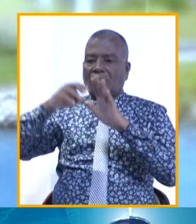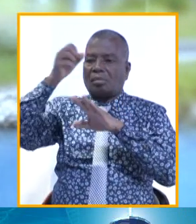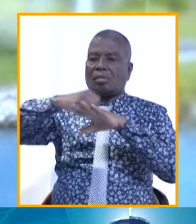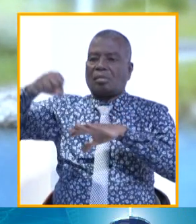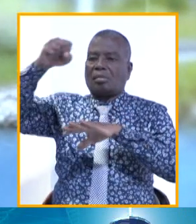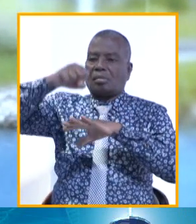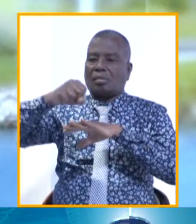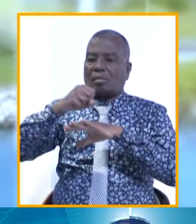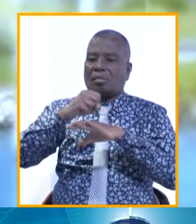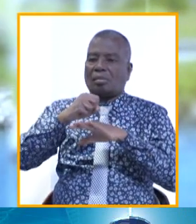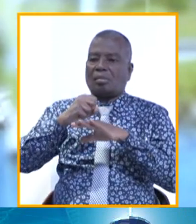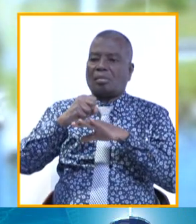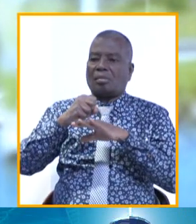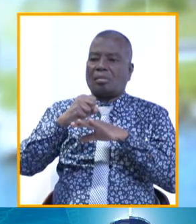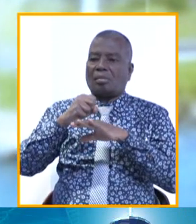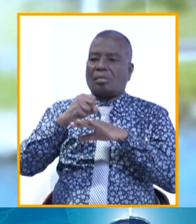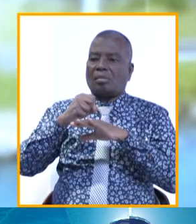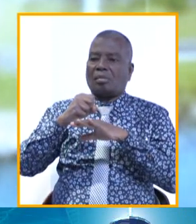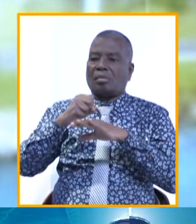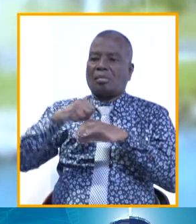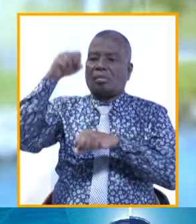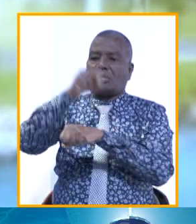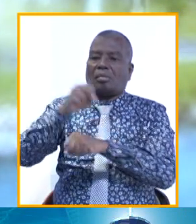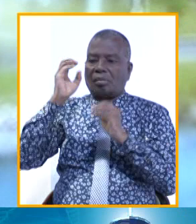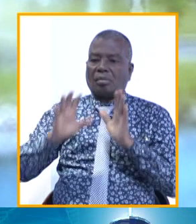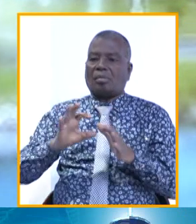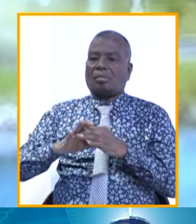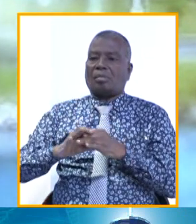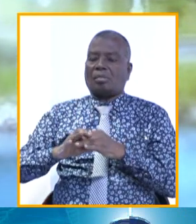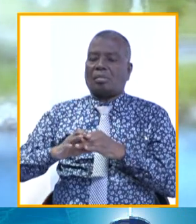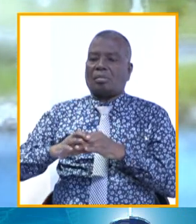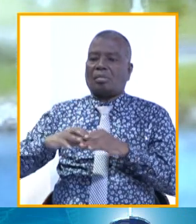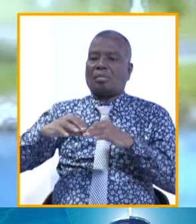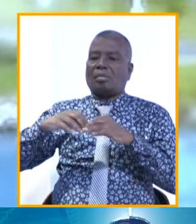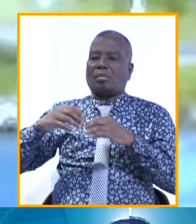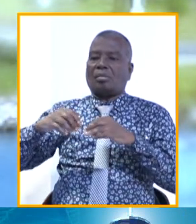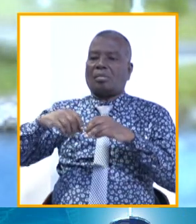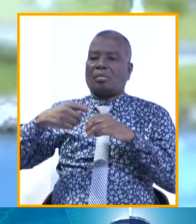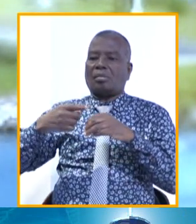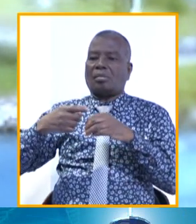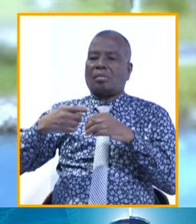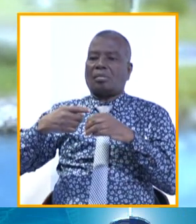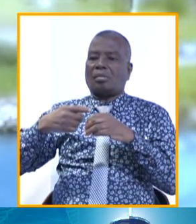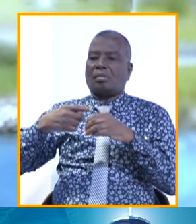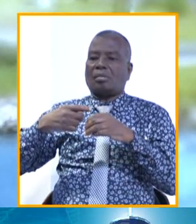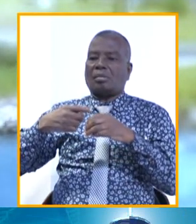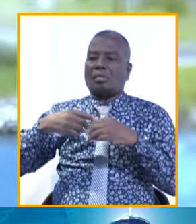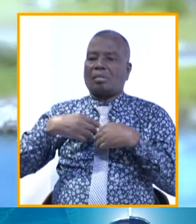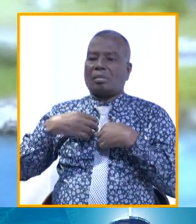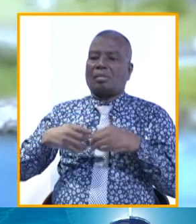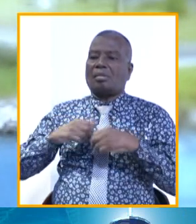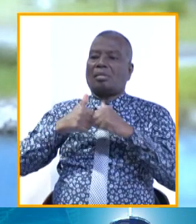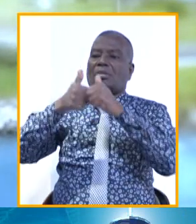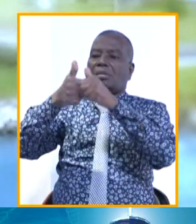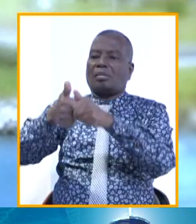scientifique, Adama Diawara. Le vainqueur de cette compétition, le FCK PCS, a été